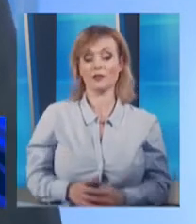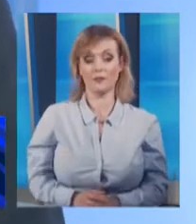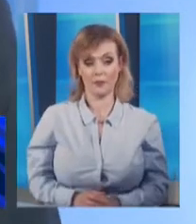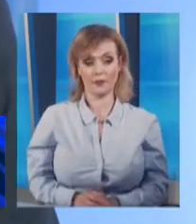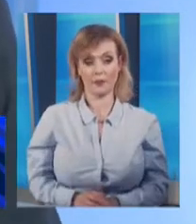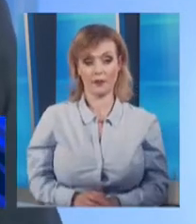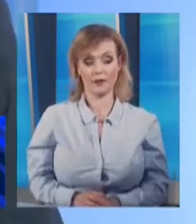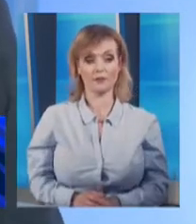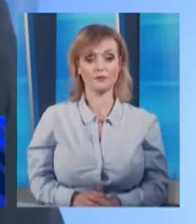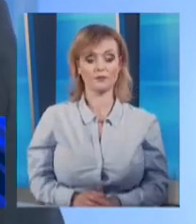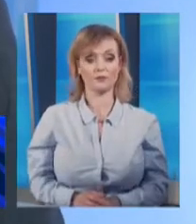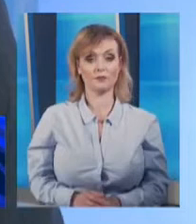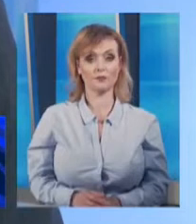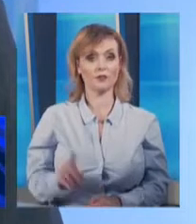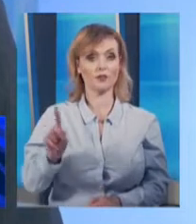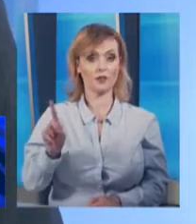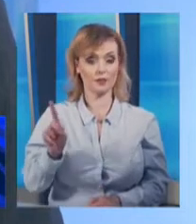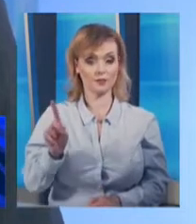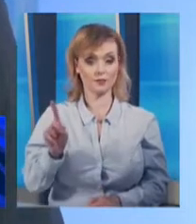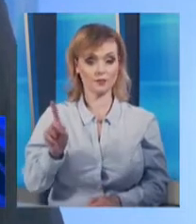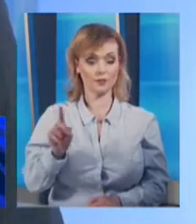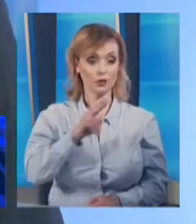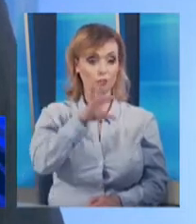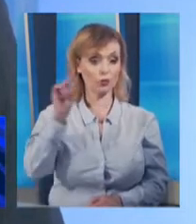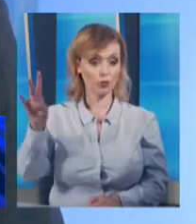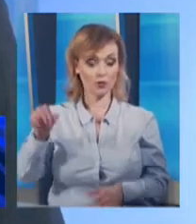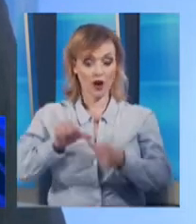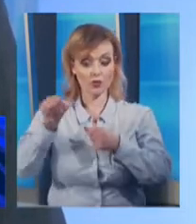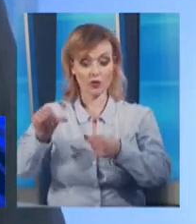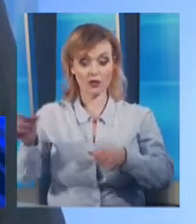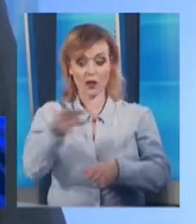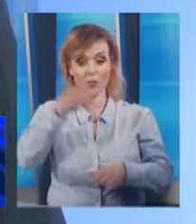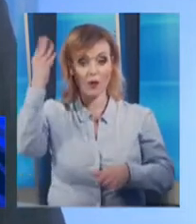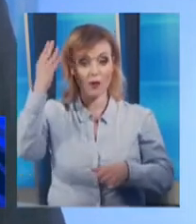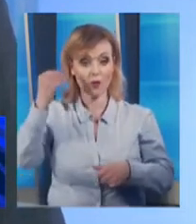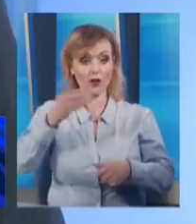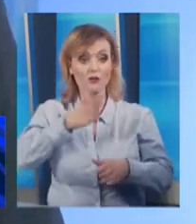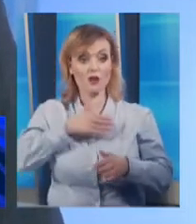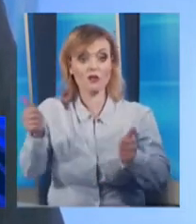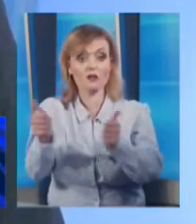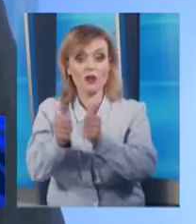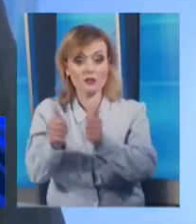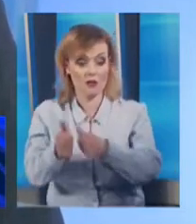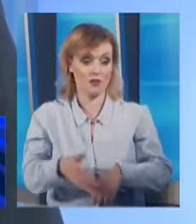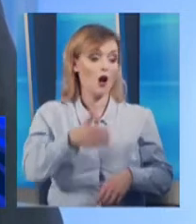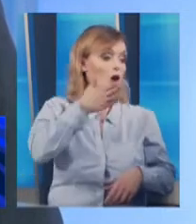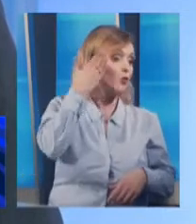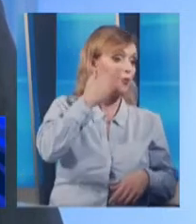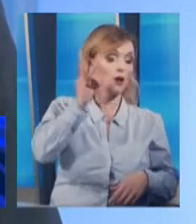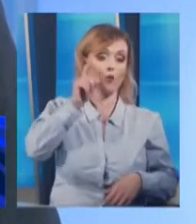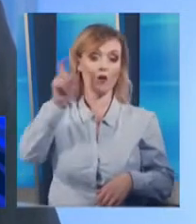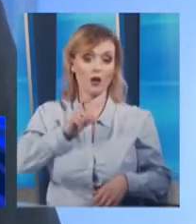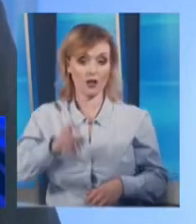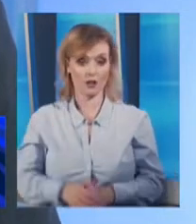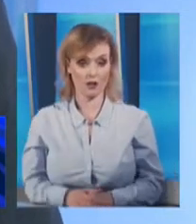pseudo-performanței, cu ghilimele de rigoare, este că Dodon a izolat Republica Moldova de vecini, de România, de Ucraina,